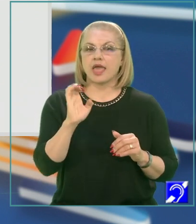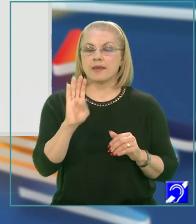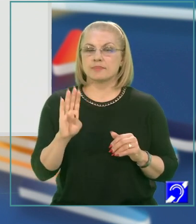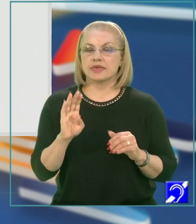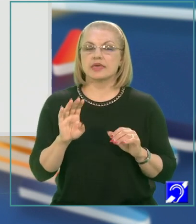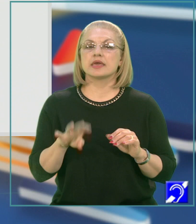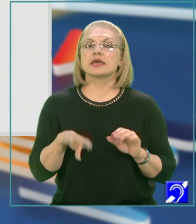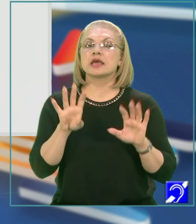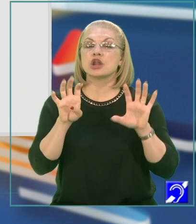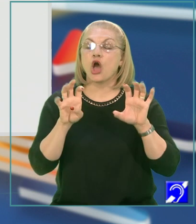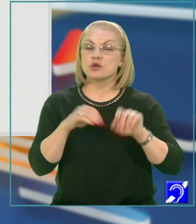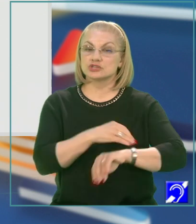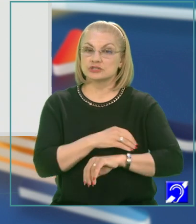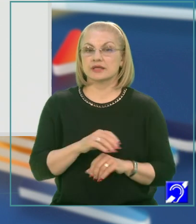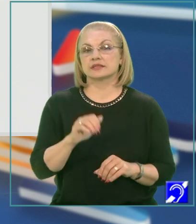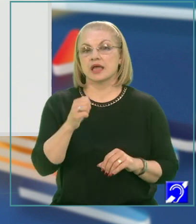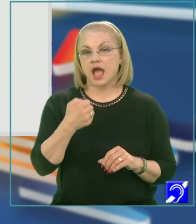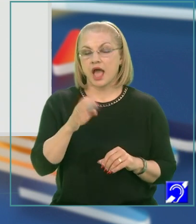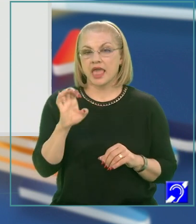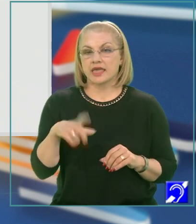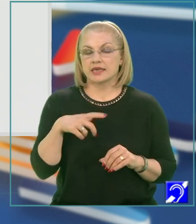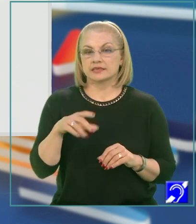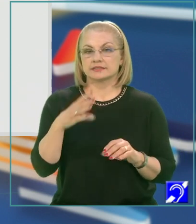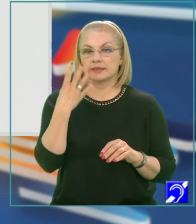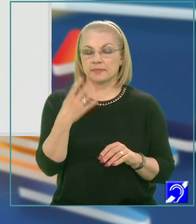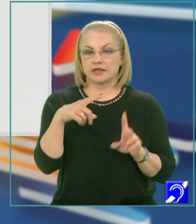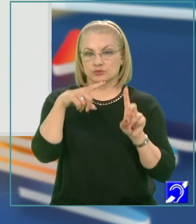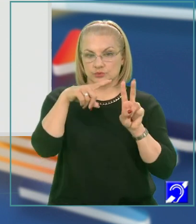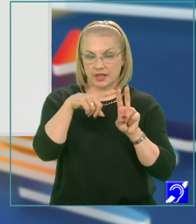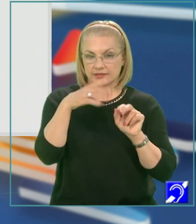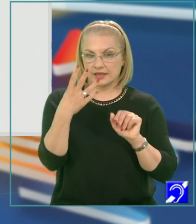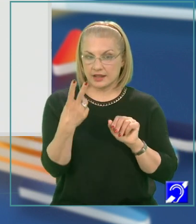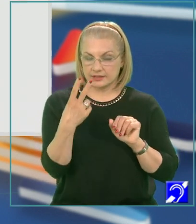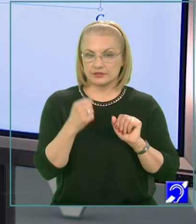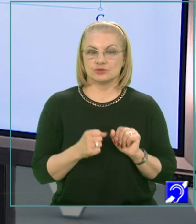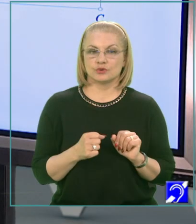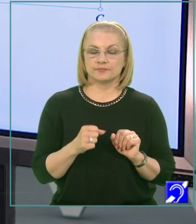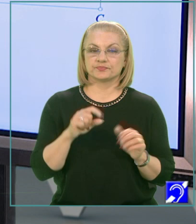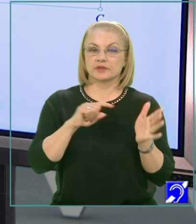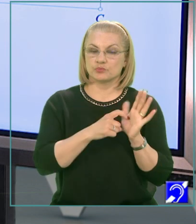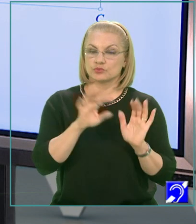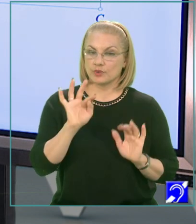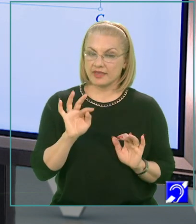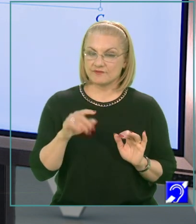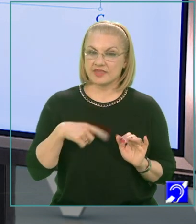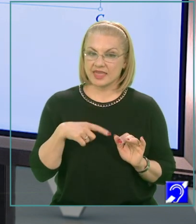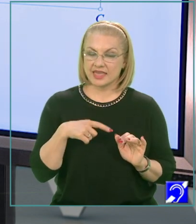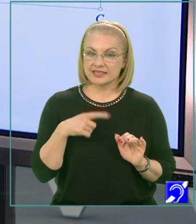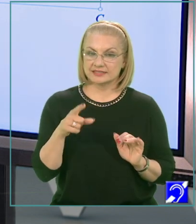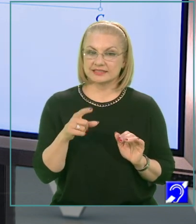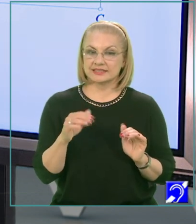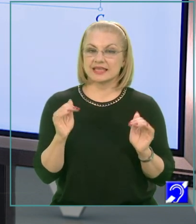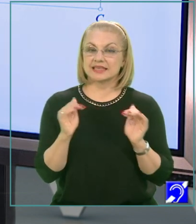Și AE este egal cu 4 radical din 2. Punctul F este